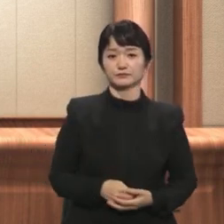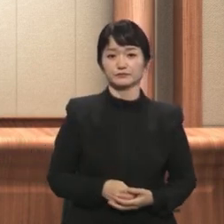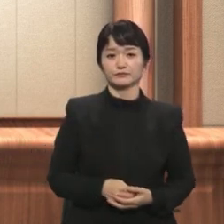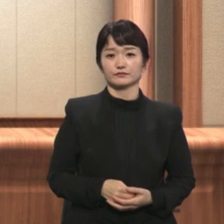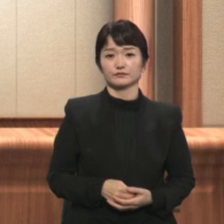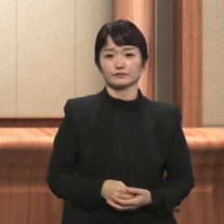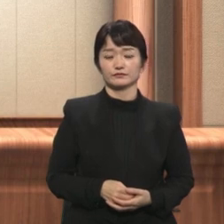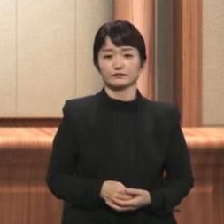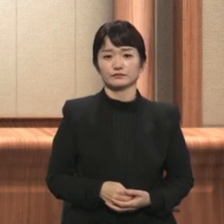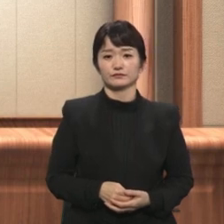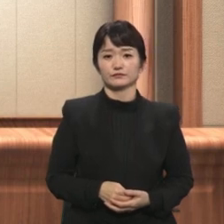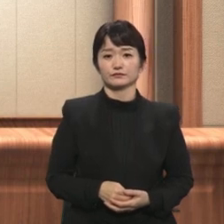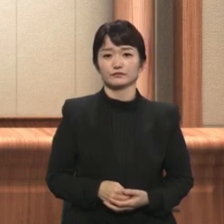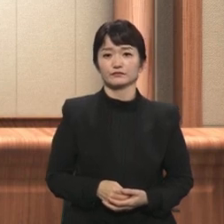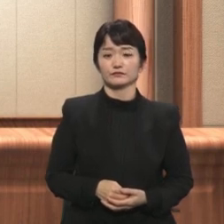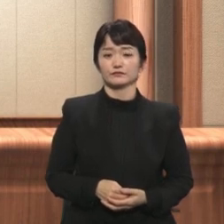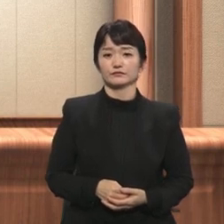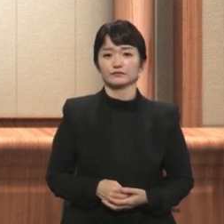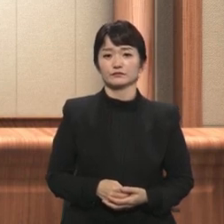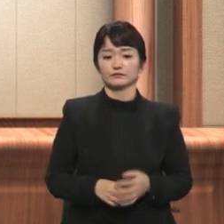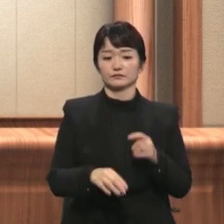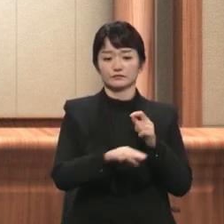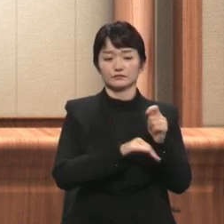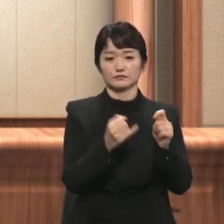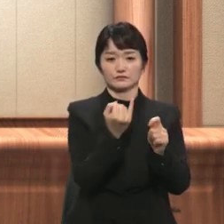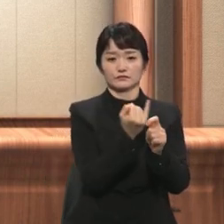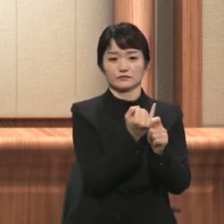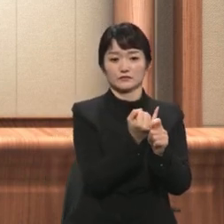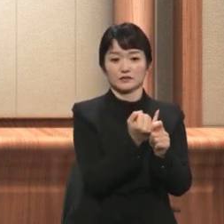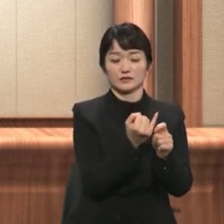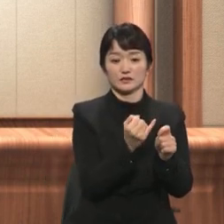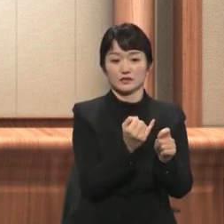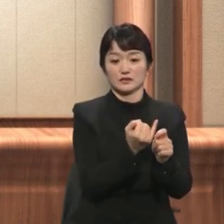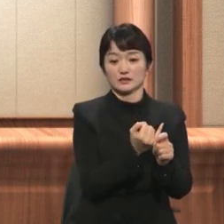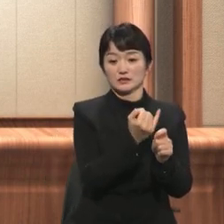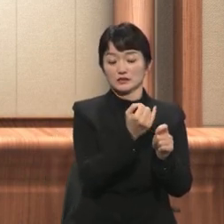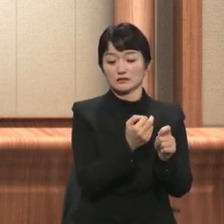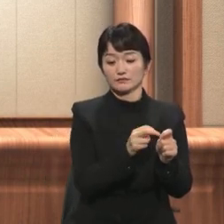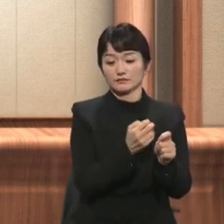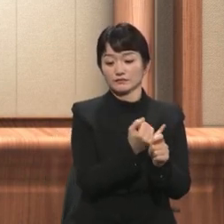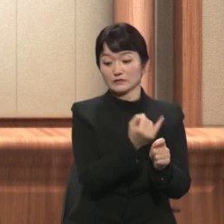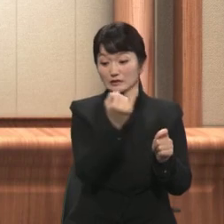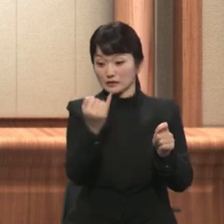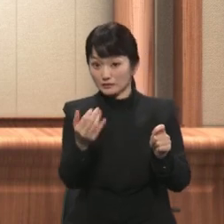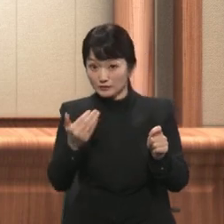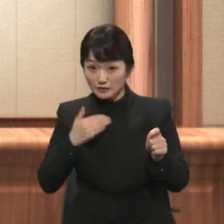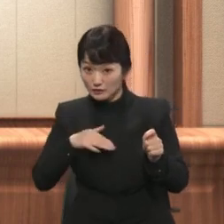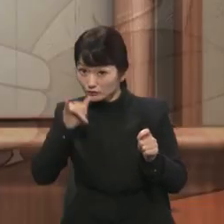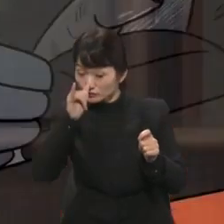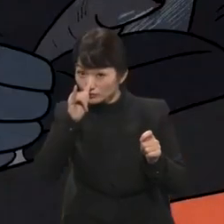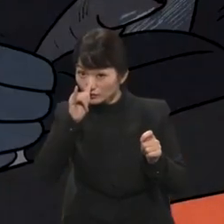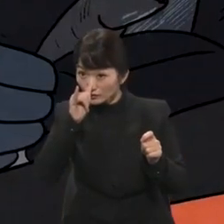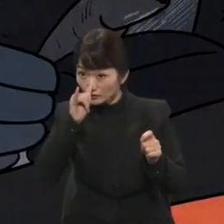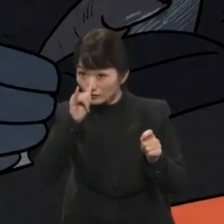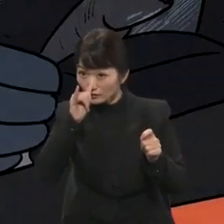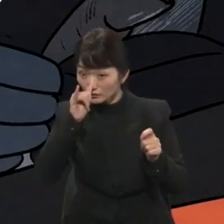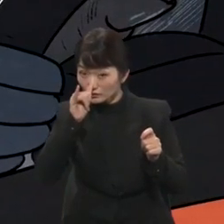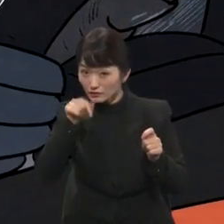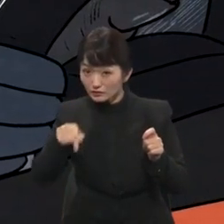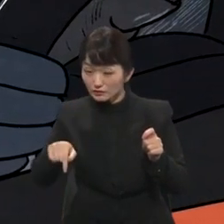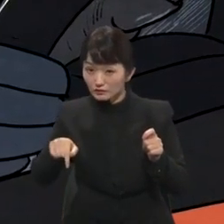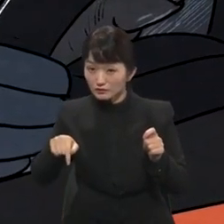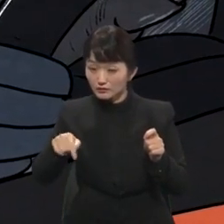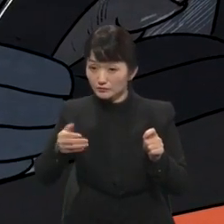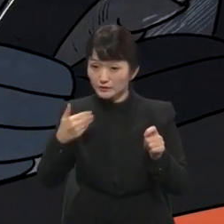전용도로에서이 피해자 승객이 뛰어내릴 것을 예견할 수 있었는가 이런 예견이 가능했어요이 결과